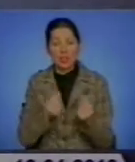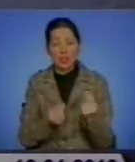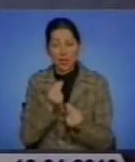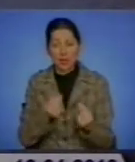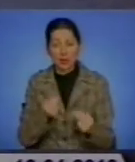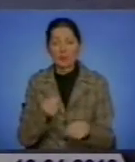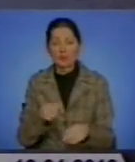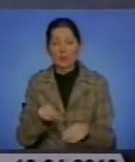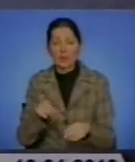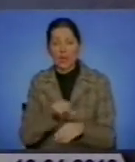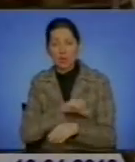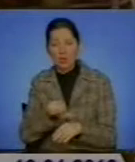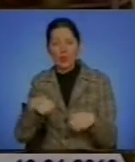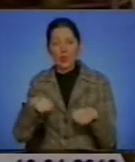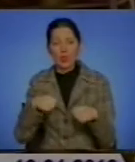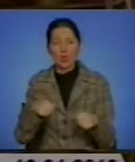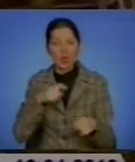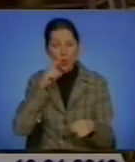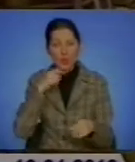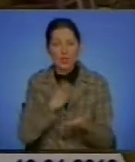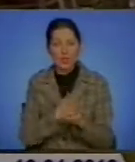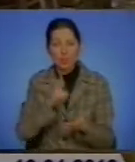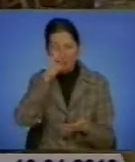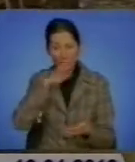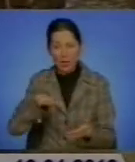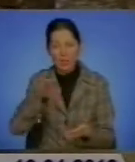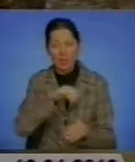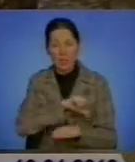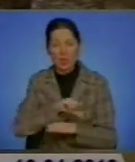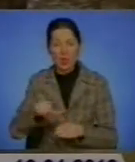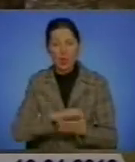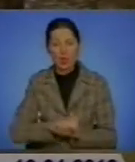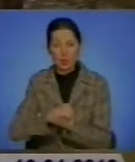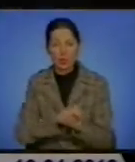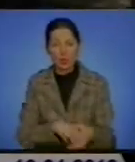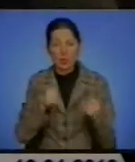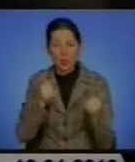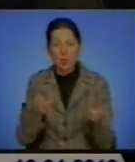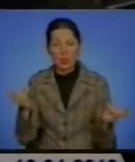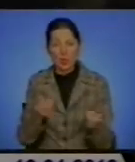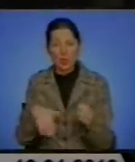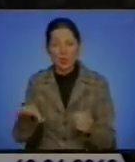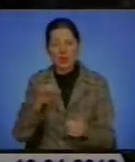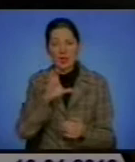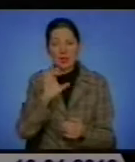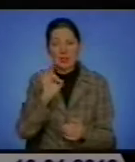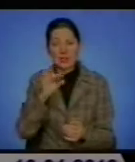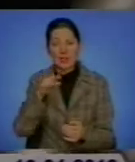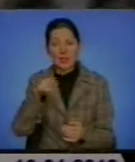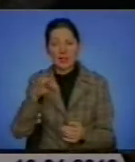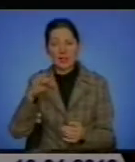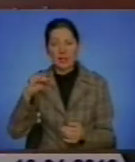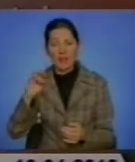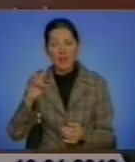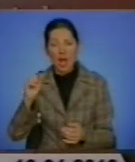продажів України є країни Митного Союзу. Тепер все доведеться сертифікувати за новими правилами, каже Валерій